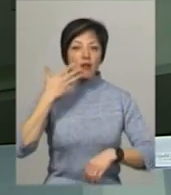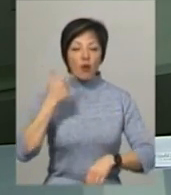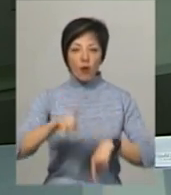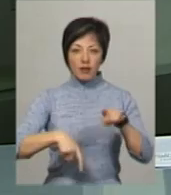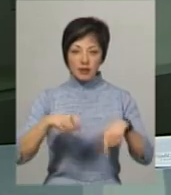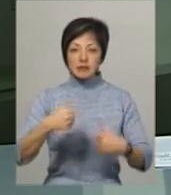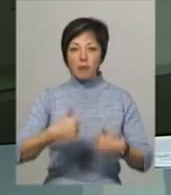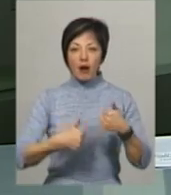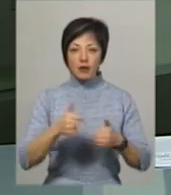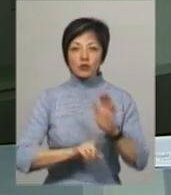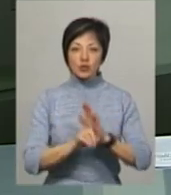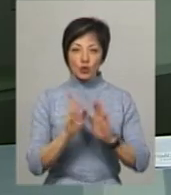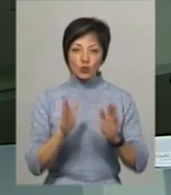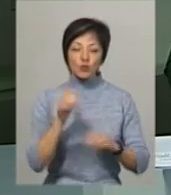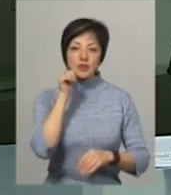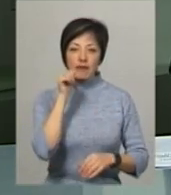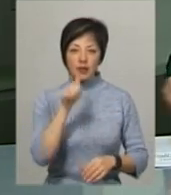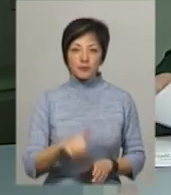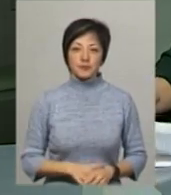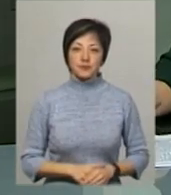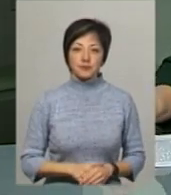атлетики. Змагання стартують завтра.